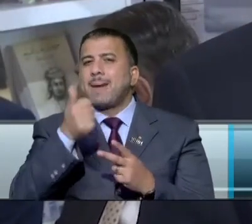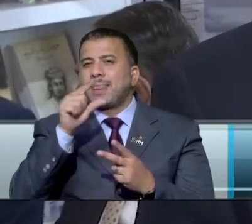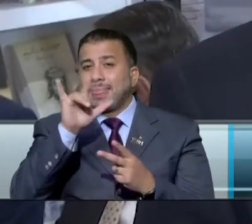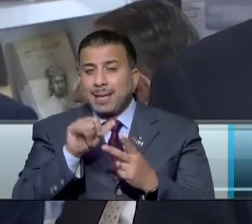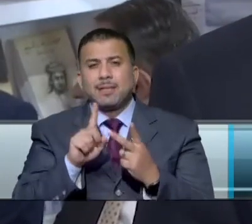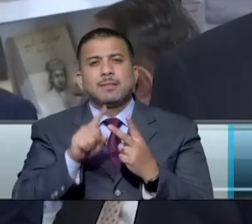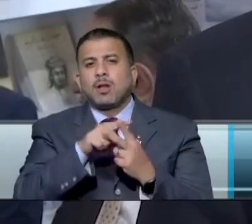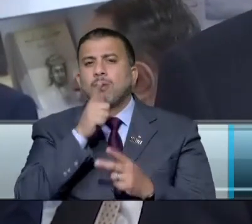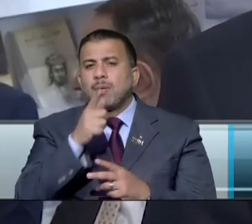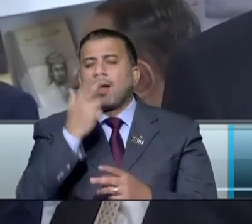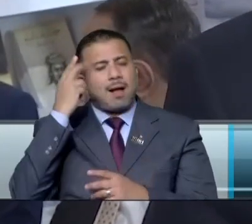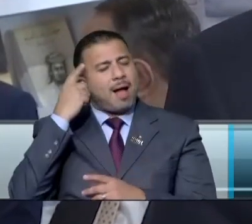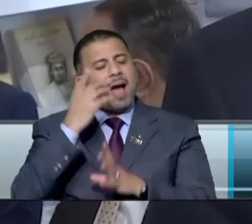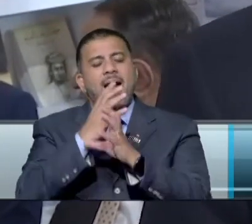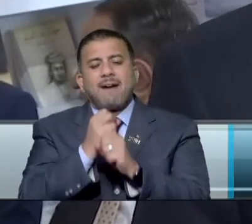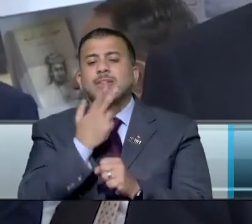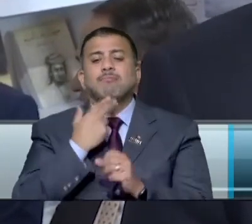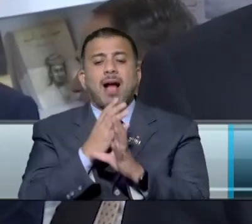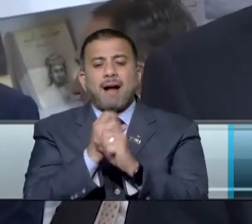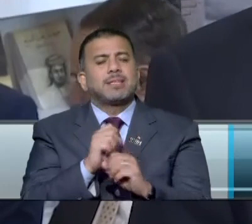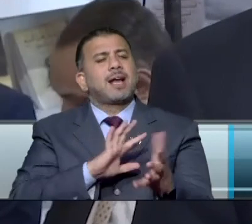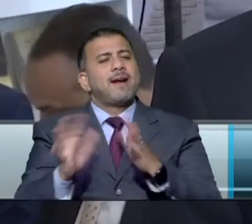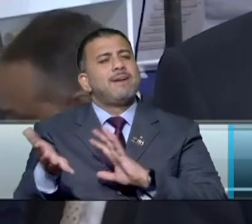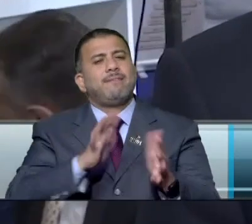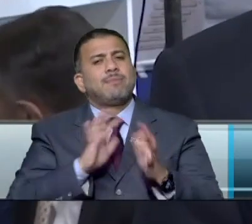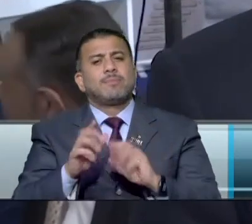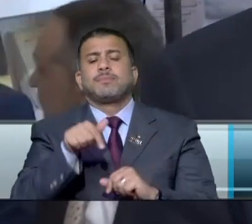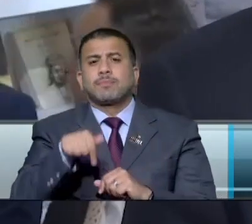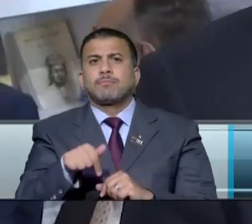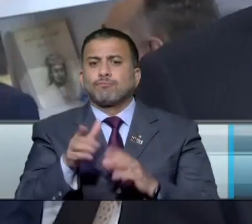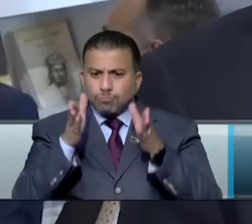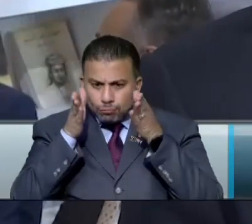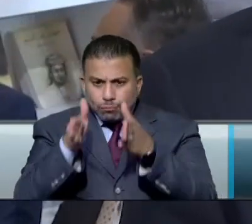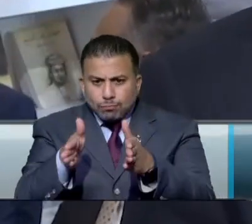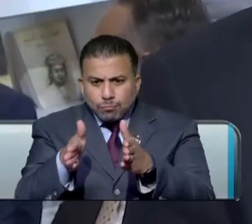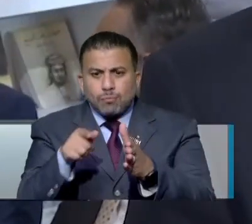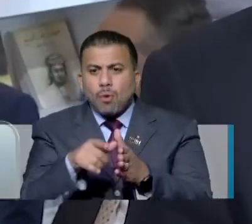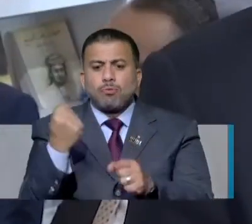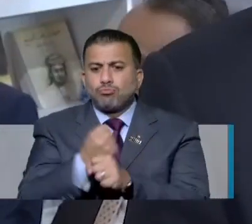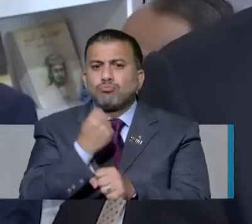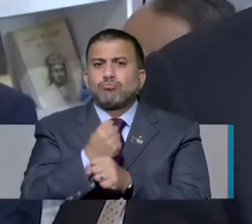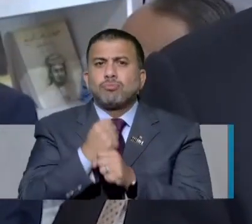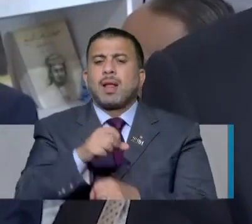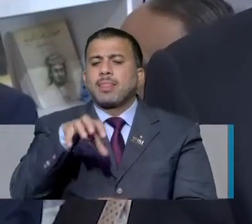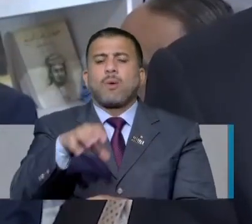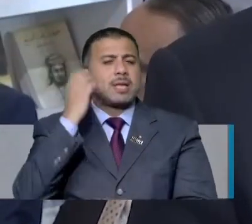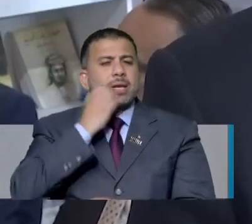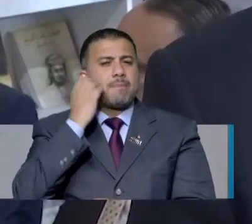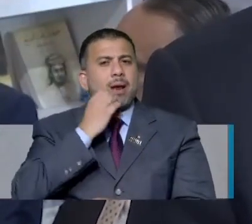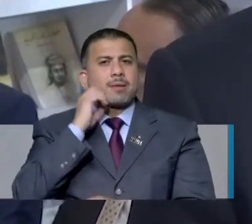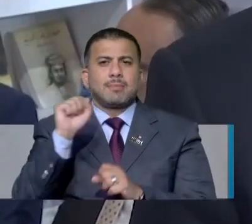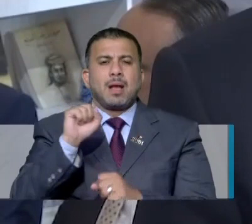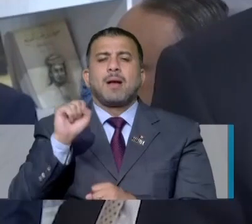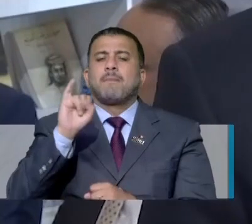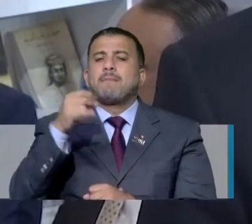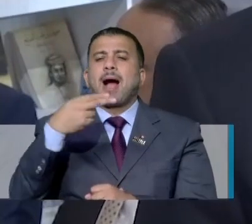الصيانة وصيانة الحفظ والصيانة، وكذلك بنعمل فوكس على الجهود المبذولة من دولة الإمارات ومن